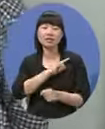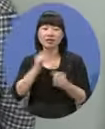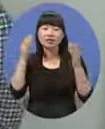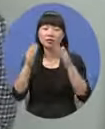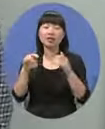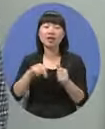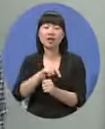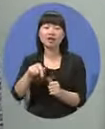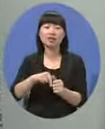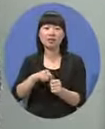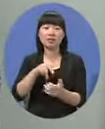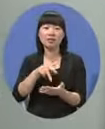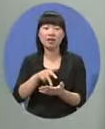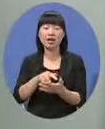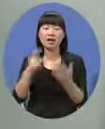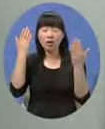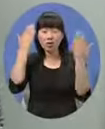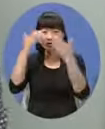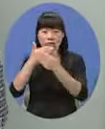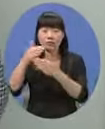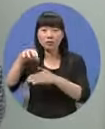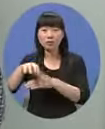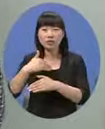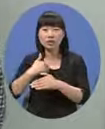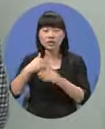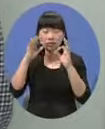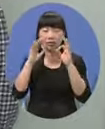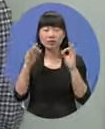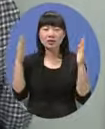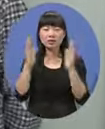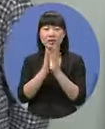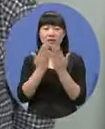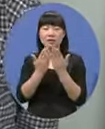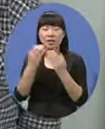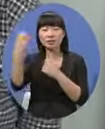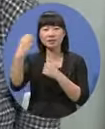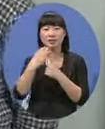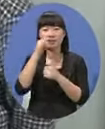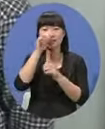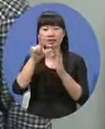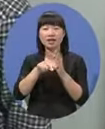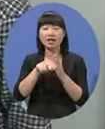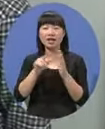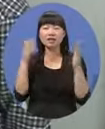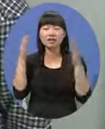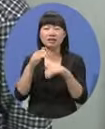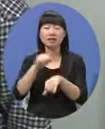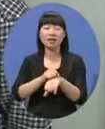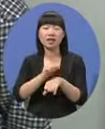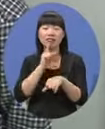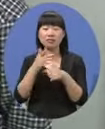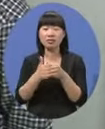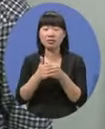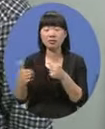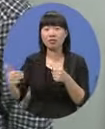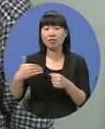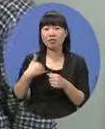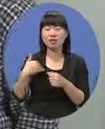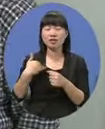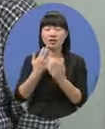집중이 되는 환경은 아주 어두운 곳에서 제가 보고 있는 책에만 빛이 들어올 때 가장 집중이 잘 됐거든요. 그래서